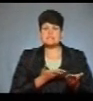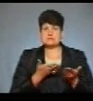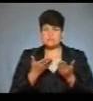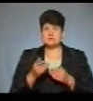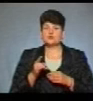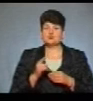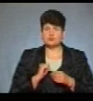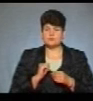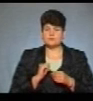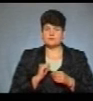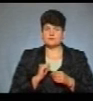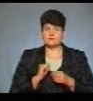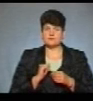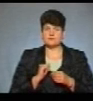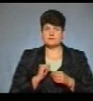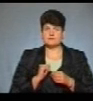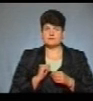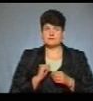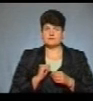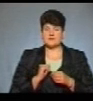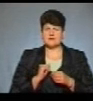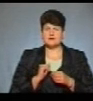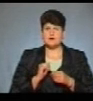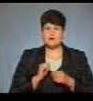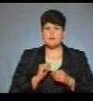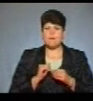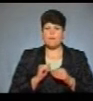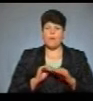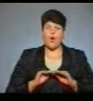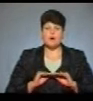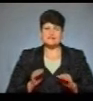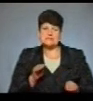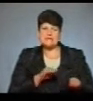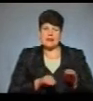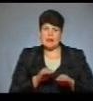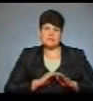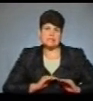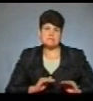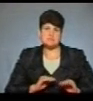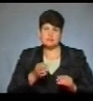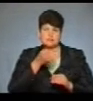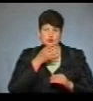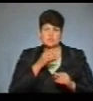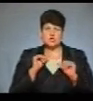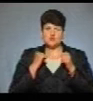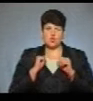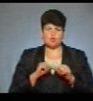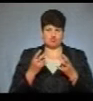Чому? Бо складки на спідниці їй не сподобались. І там сорочку треба було ще